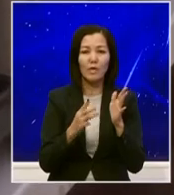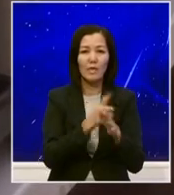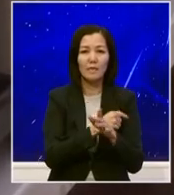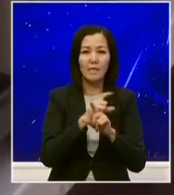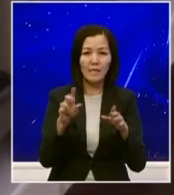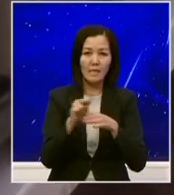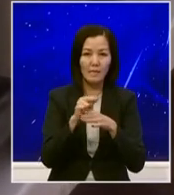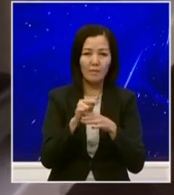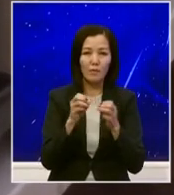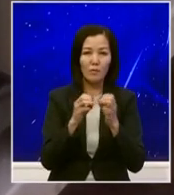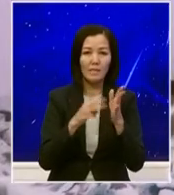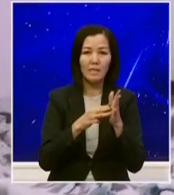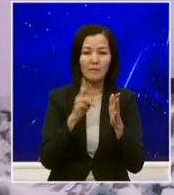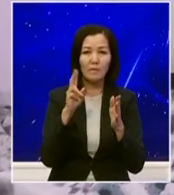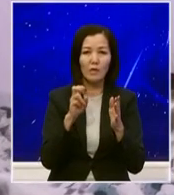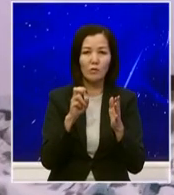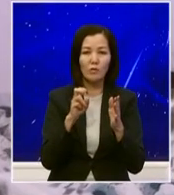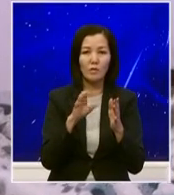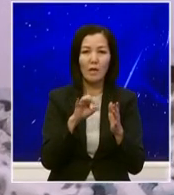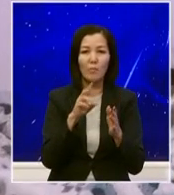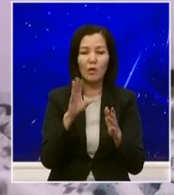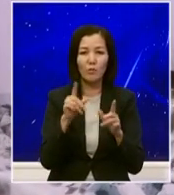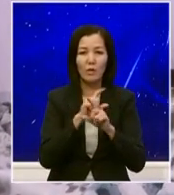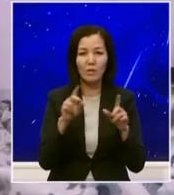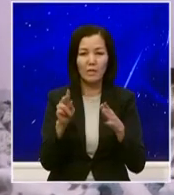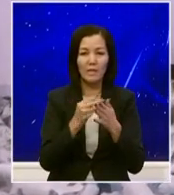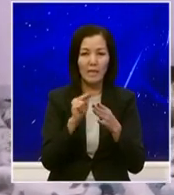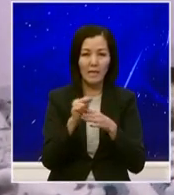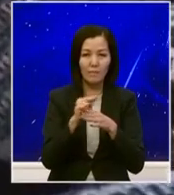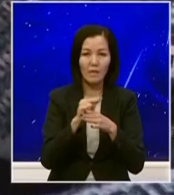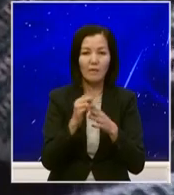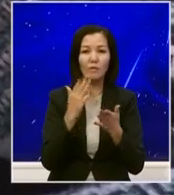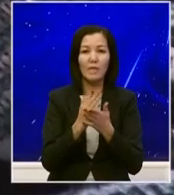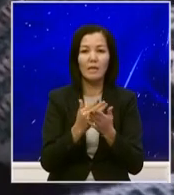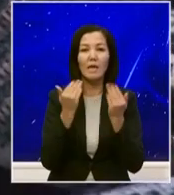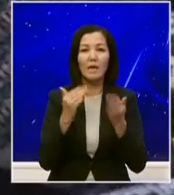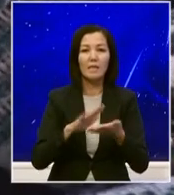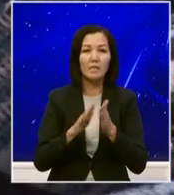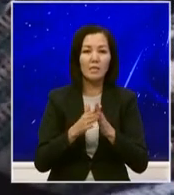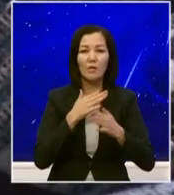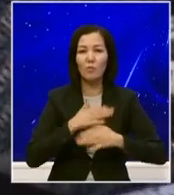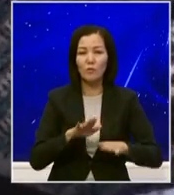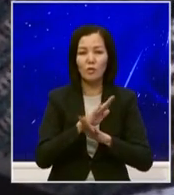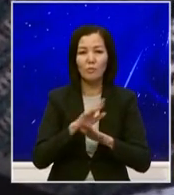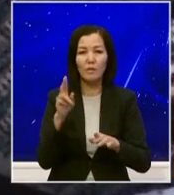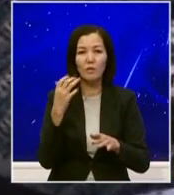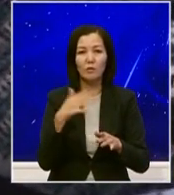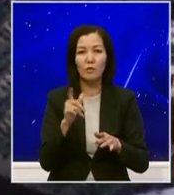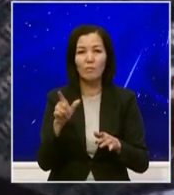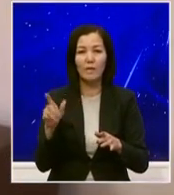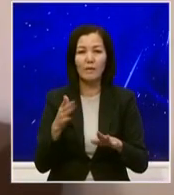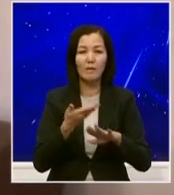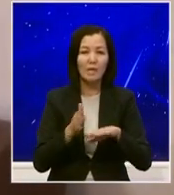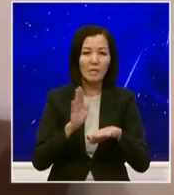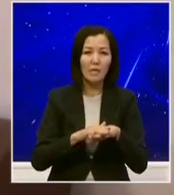4773 стационарда, 18200 амбулаториялық жағдайда. Жалпы елдегі эпидахуал көңіл көншітпейді. 251 адамның